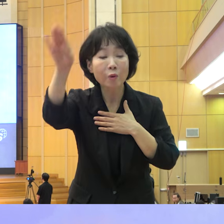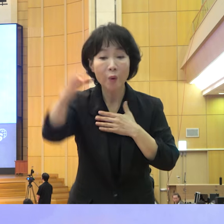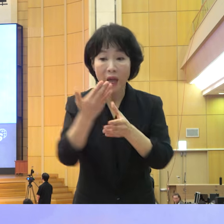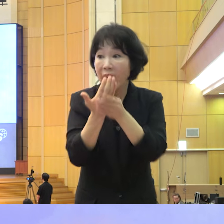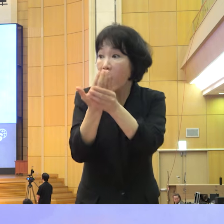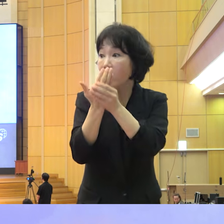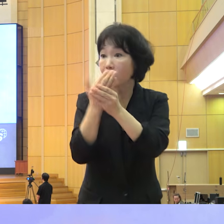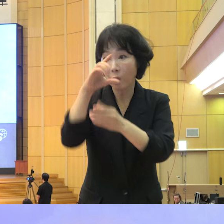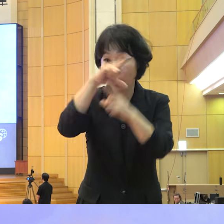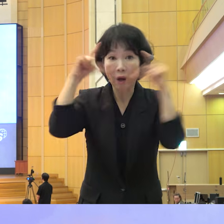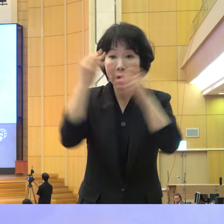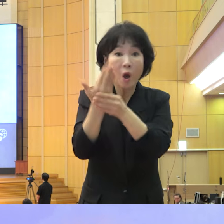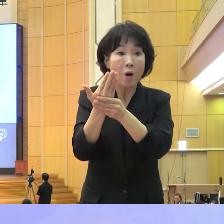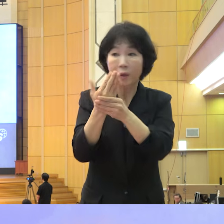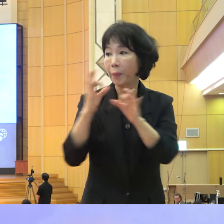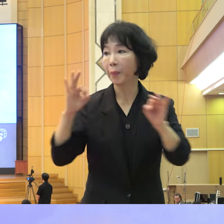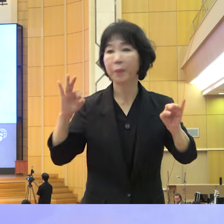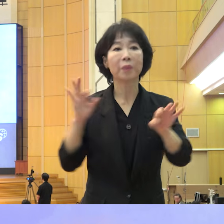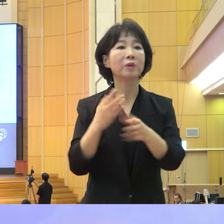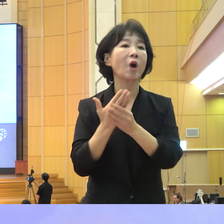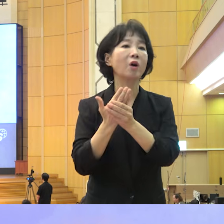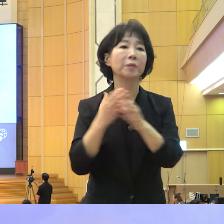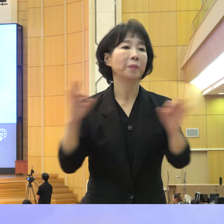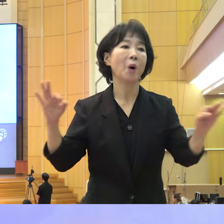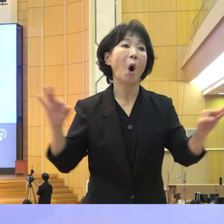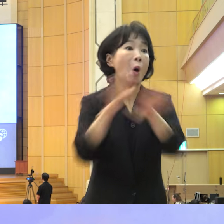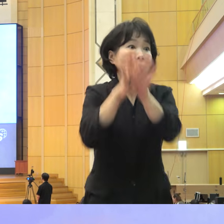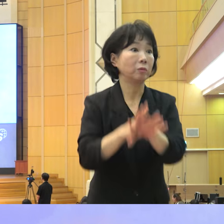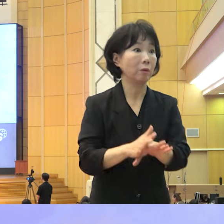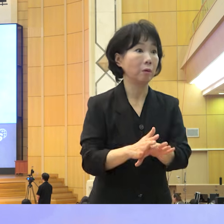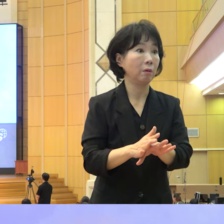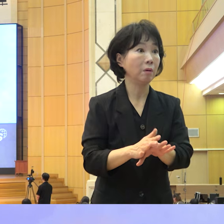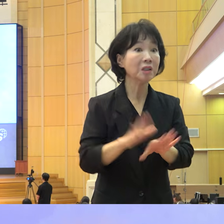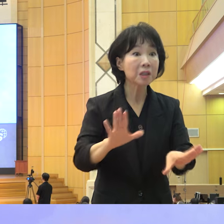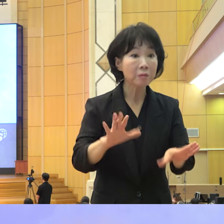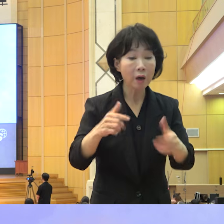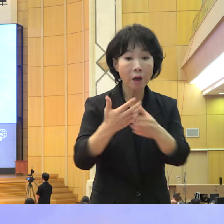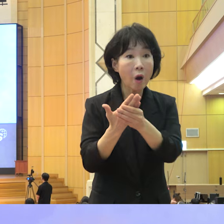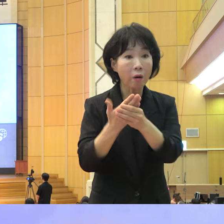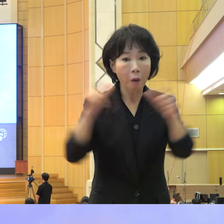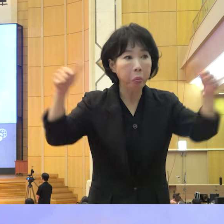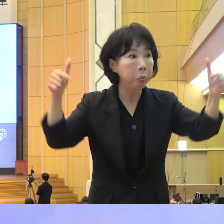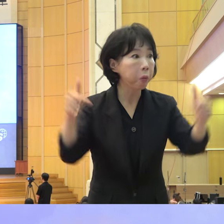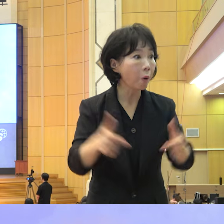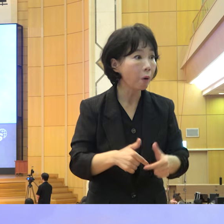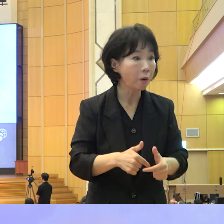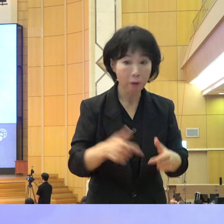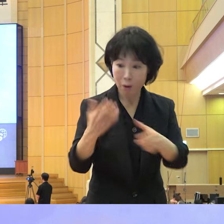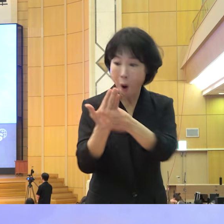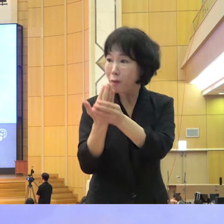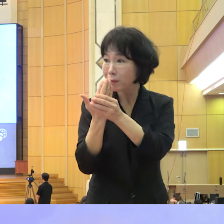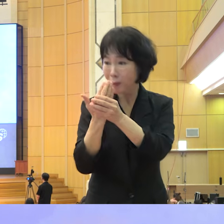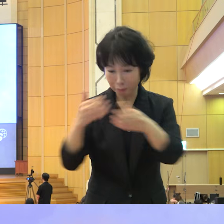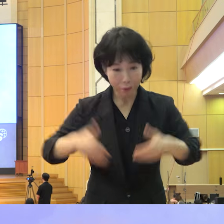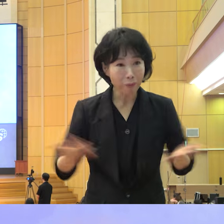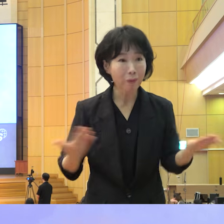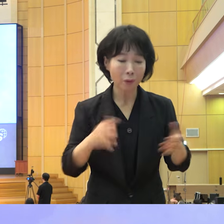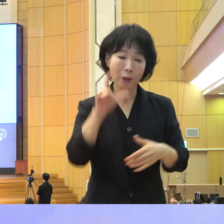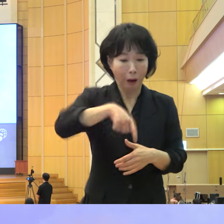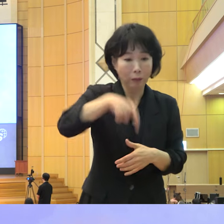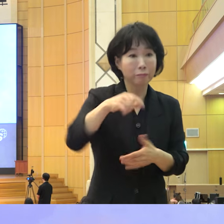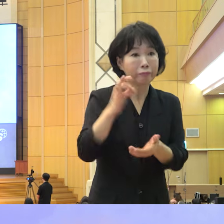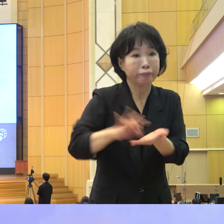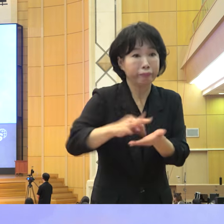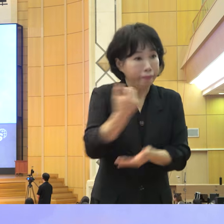자체가 없어집니다. 있을 필요가 없는 시대가 되어버린다. 있을 필요가. 현금이 뭐 필요해요? 근데 현금 지금